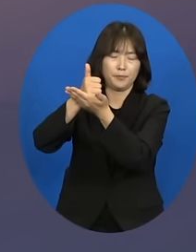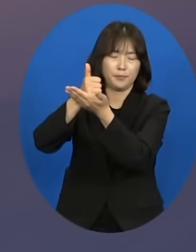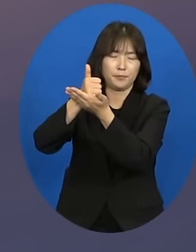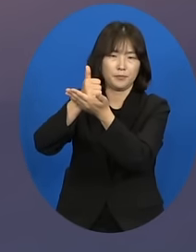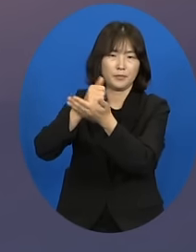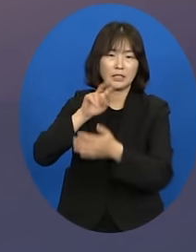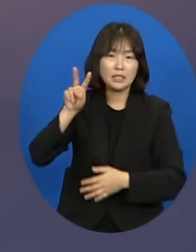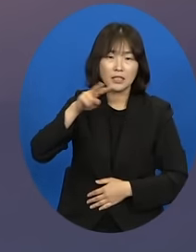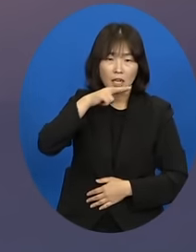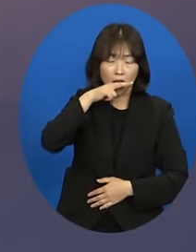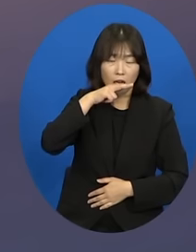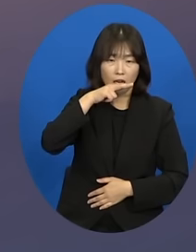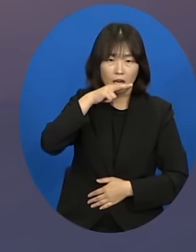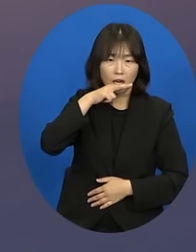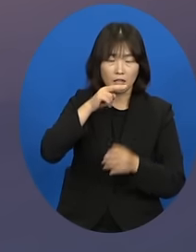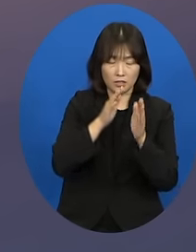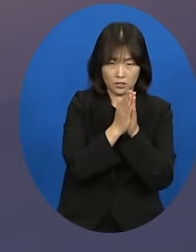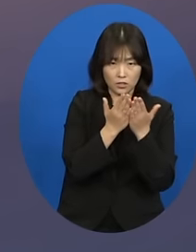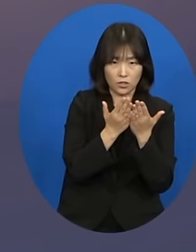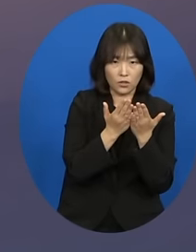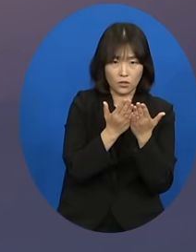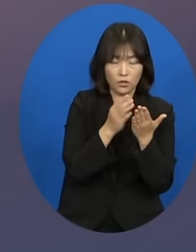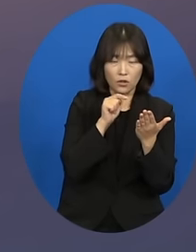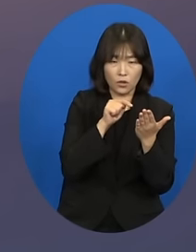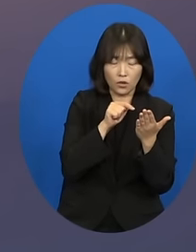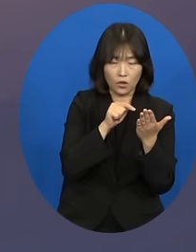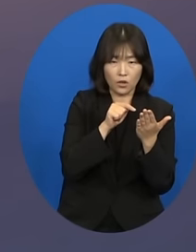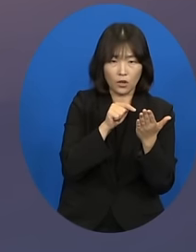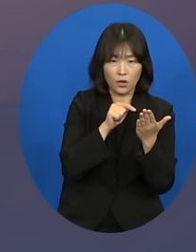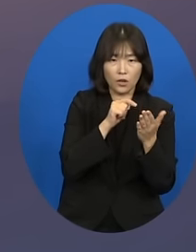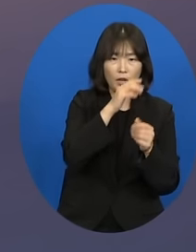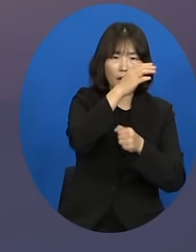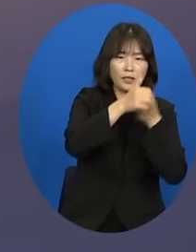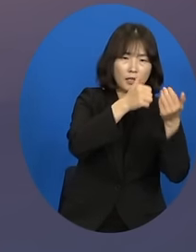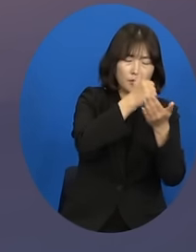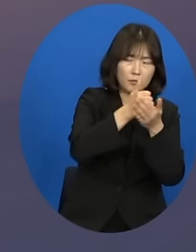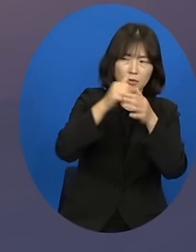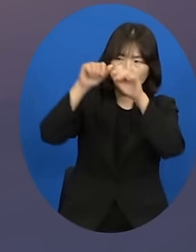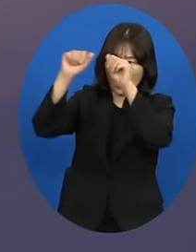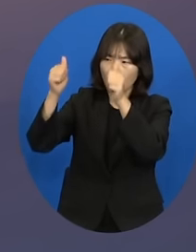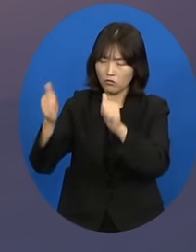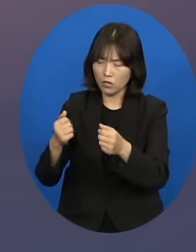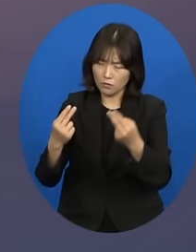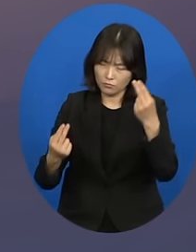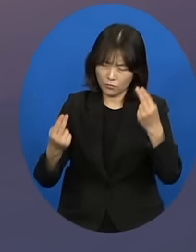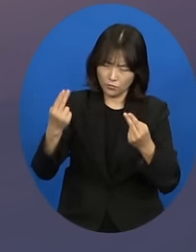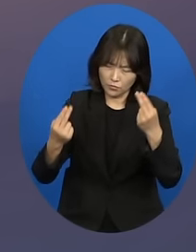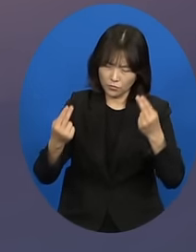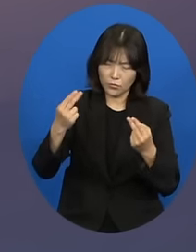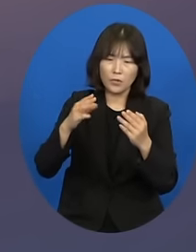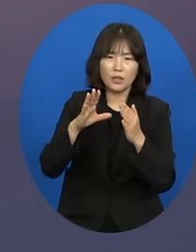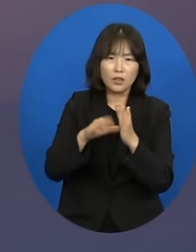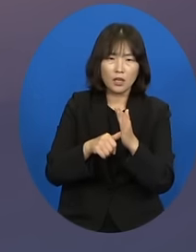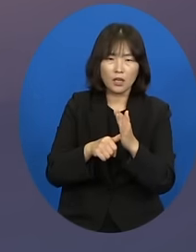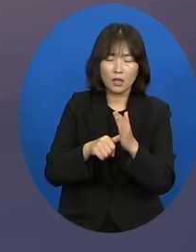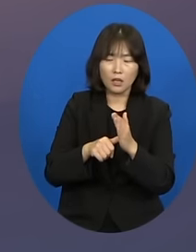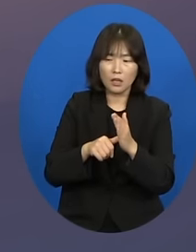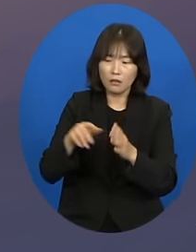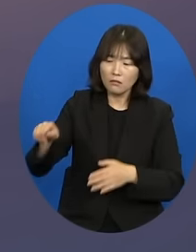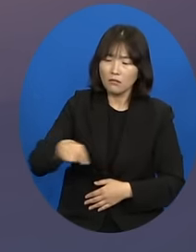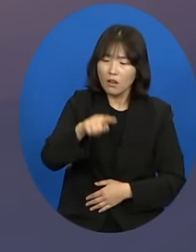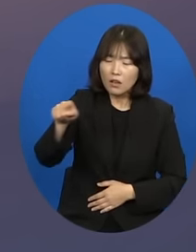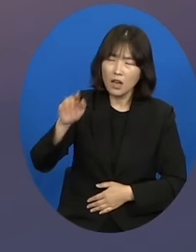이사야서의 하나님이 우상과 자기를 비교하시면서 너희들이 장래 일을 말해보아라, 하나라도